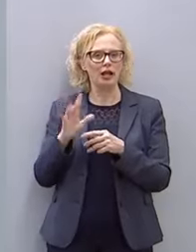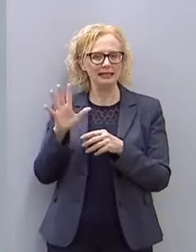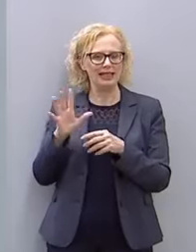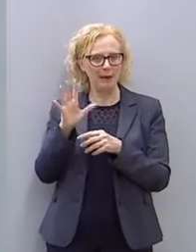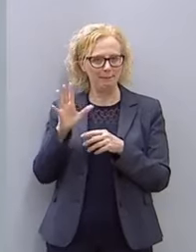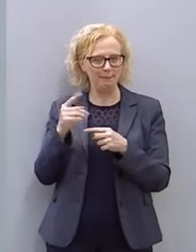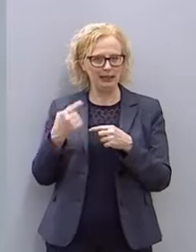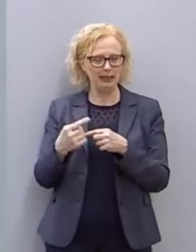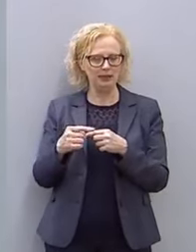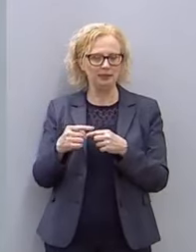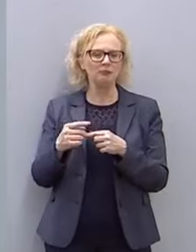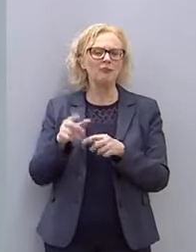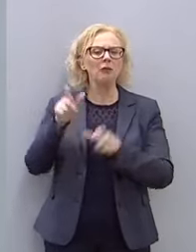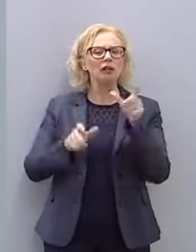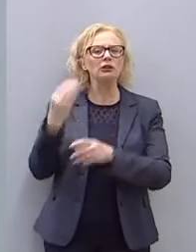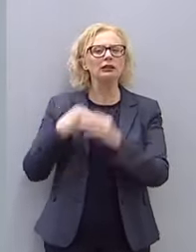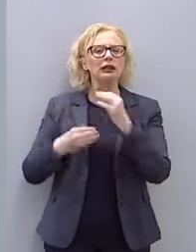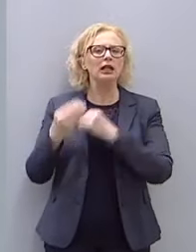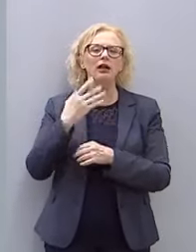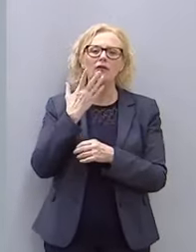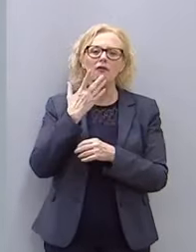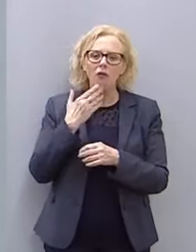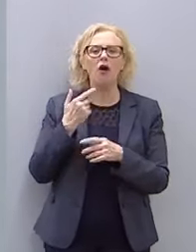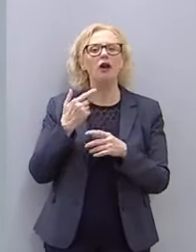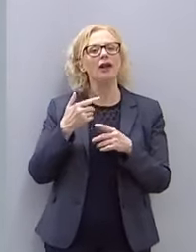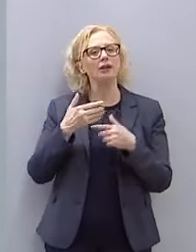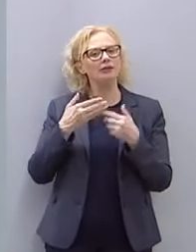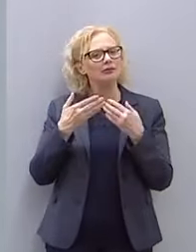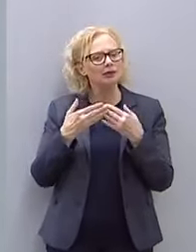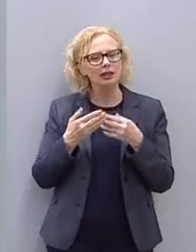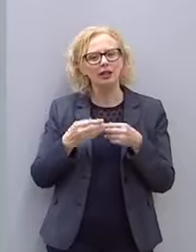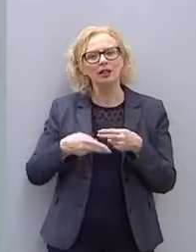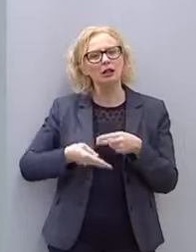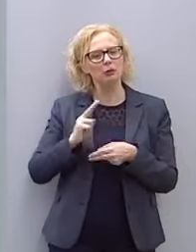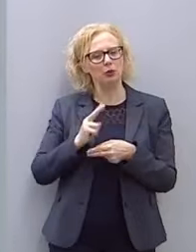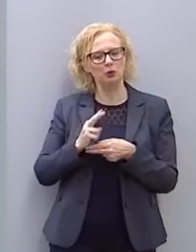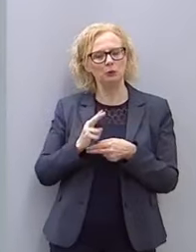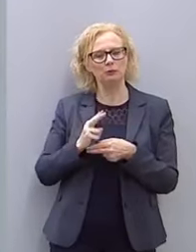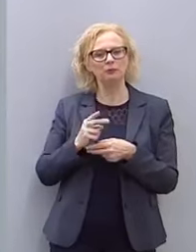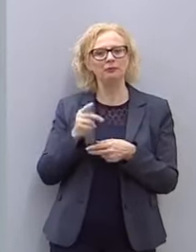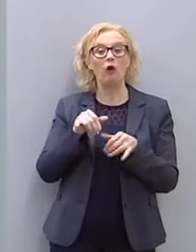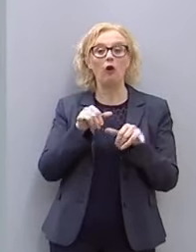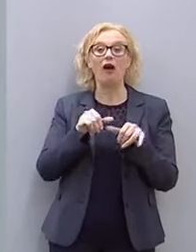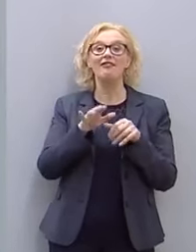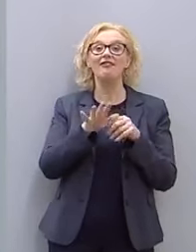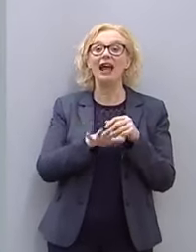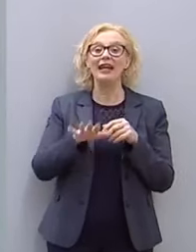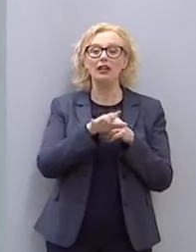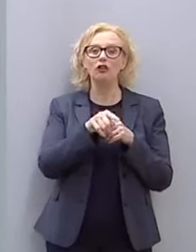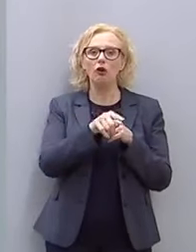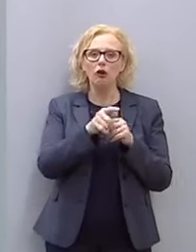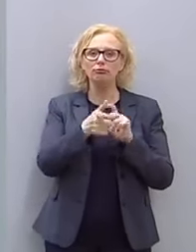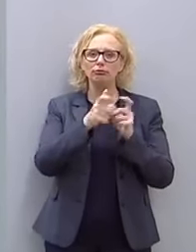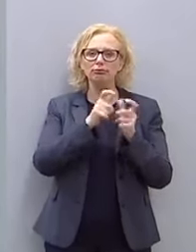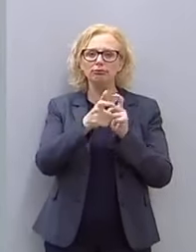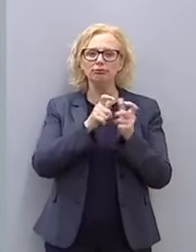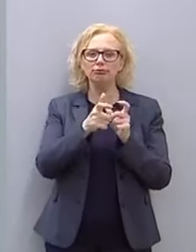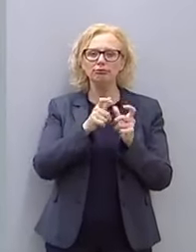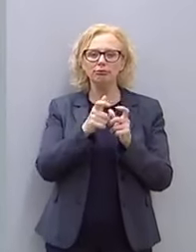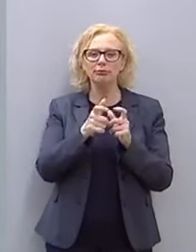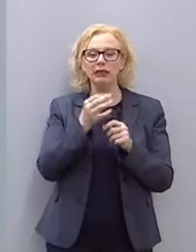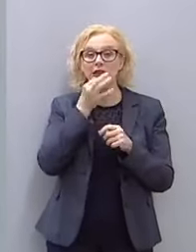ovviamente giustamente i cittadini ci chiedono di poter fare di più con il con il veneto stiamo lavorando che non è